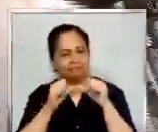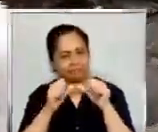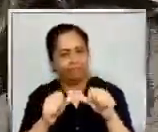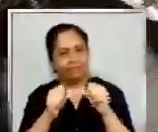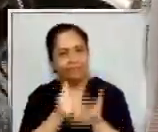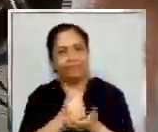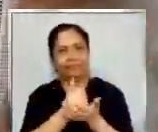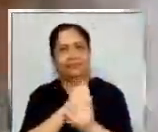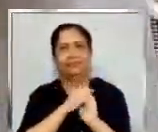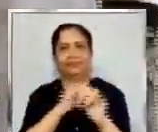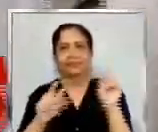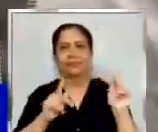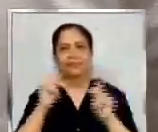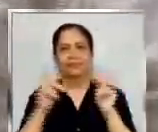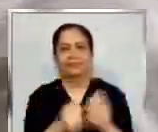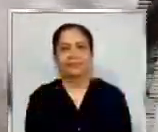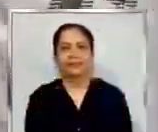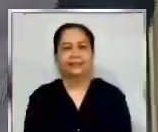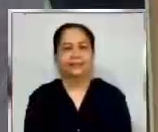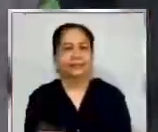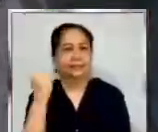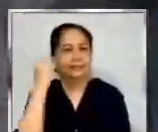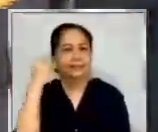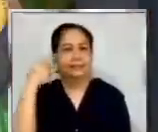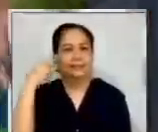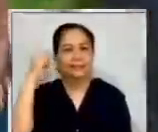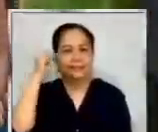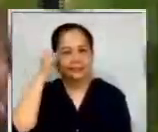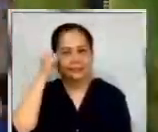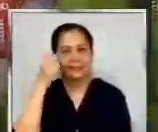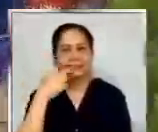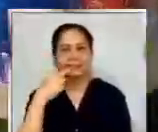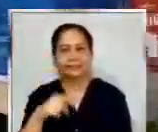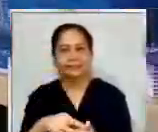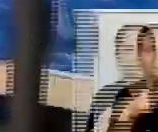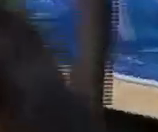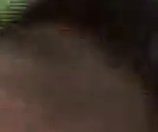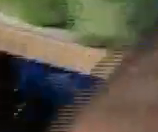kapwa. JP Soriano, nakatutok 24 oras.